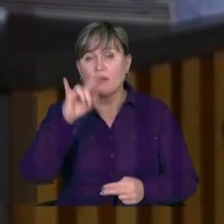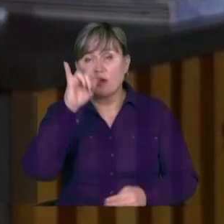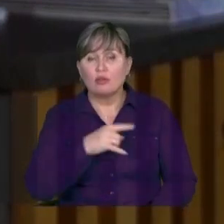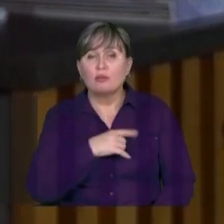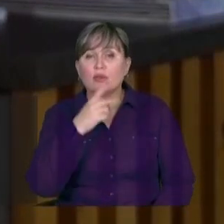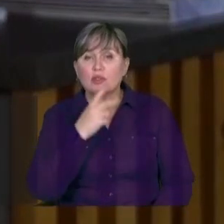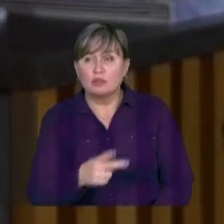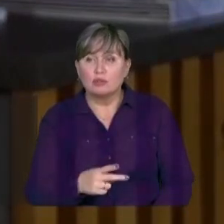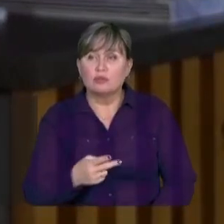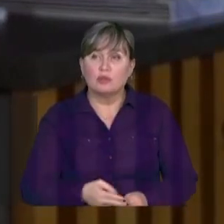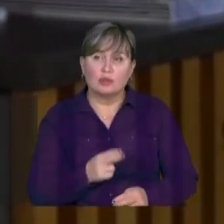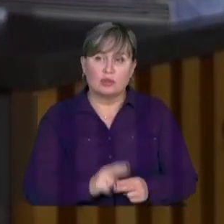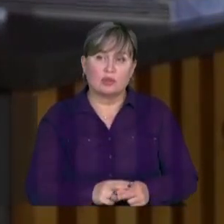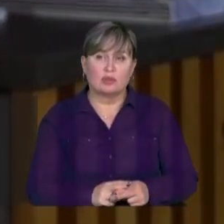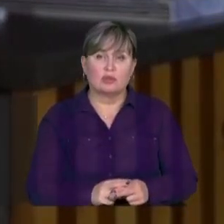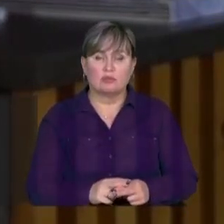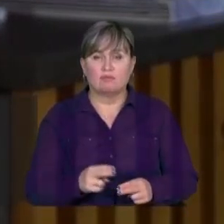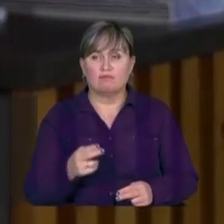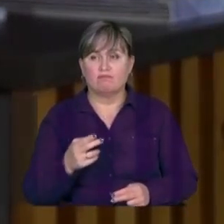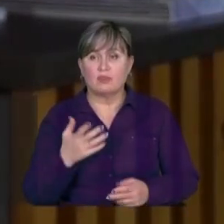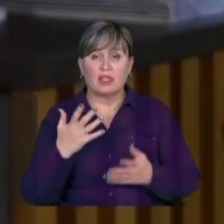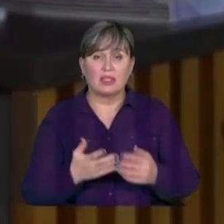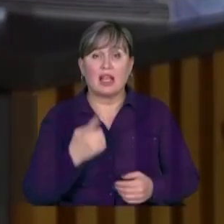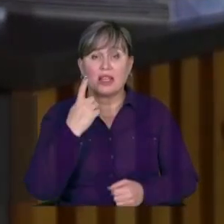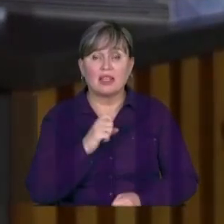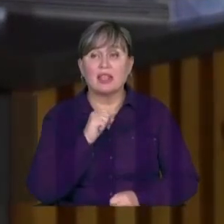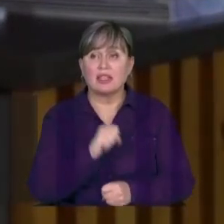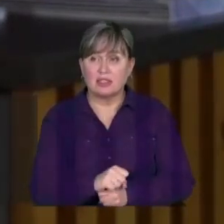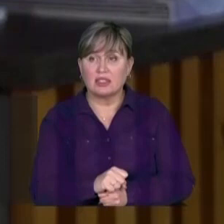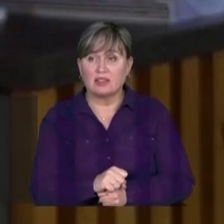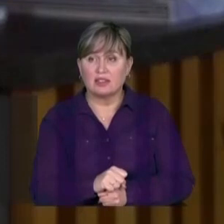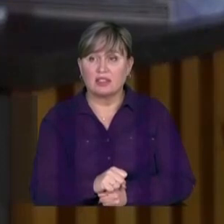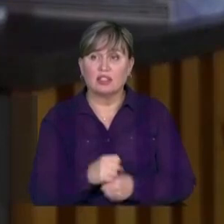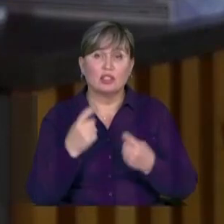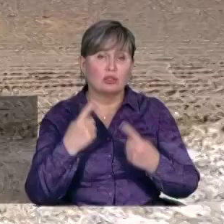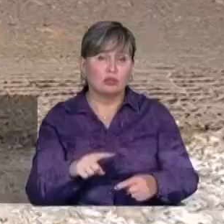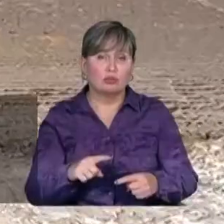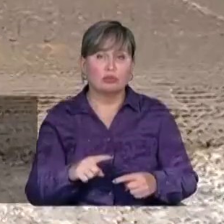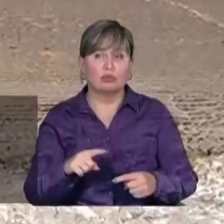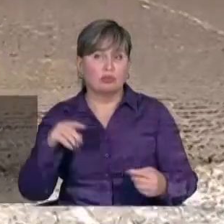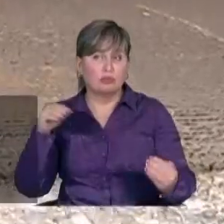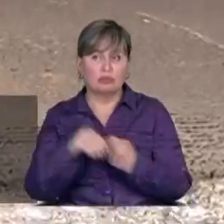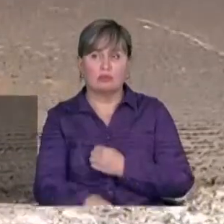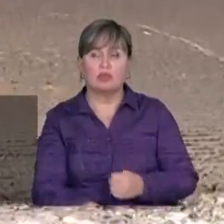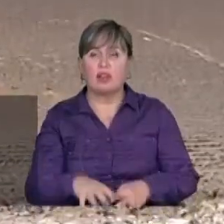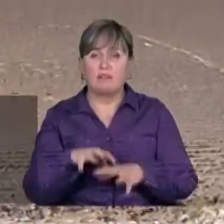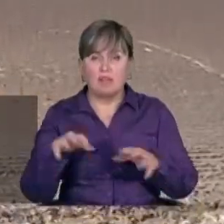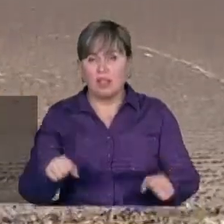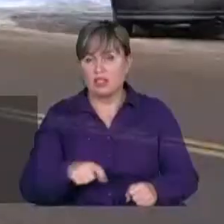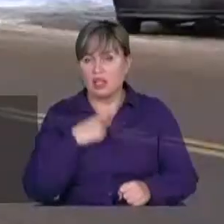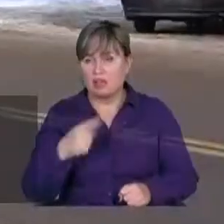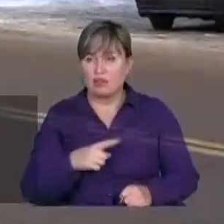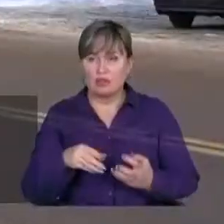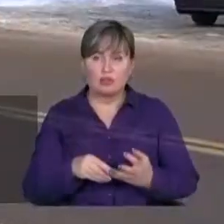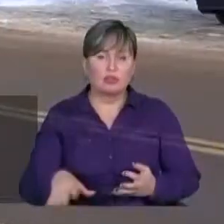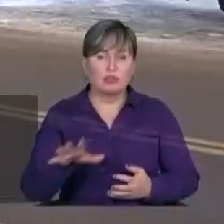смотрим, и это просто, знаете, если один остановился, другой просто летит. Власти утверждают, что